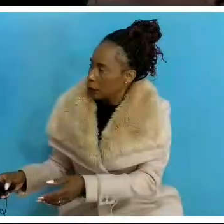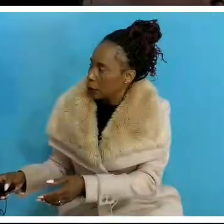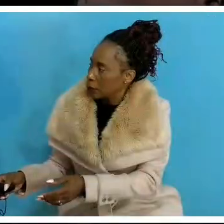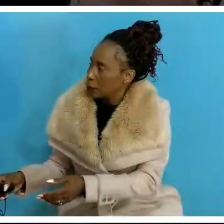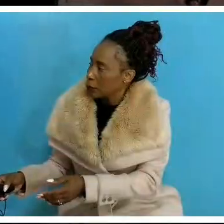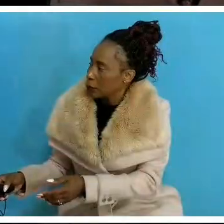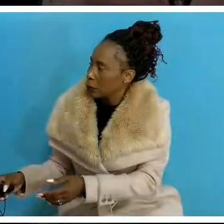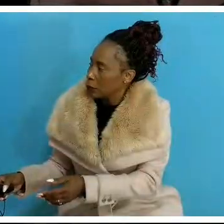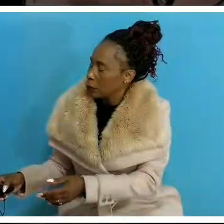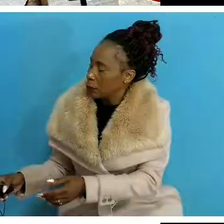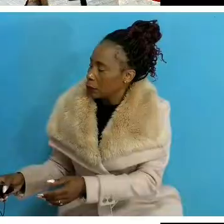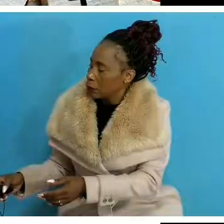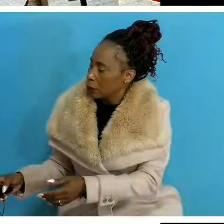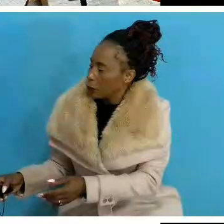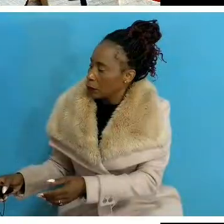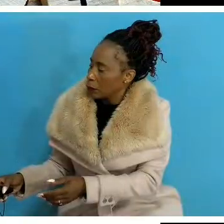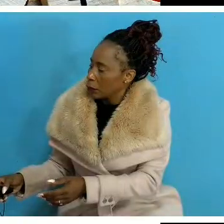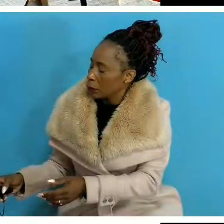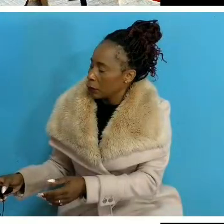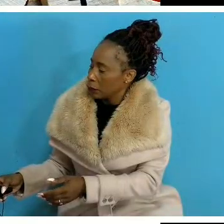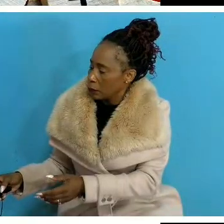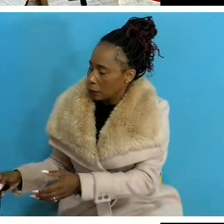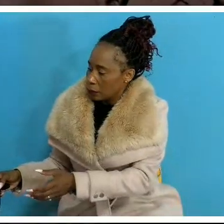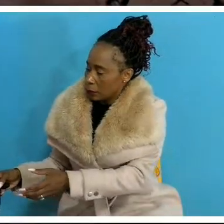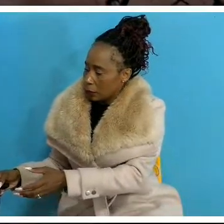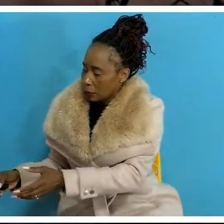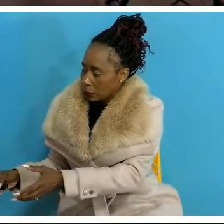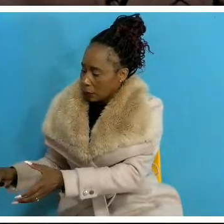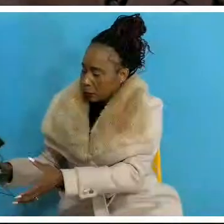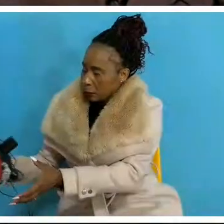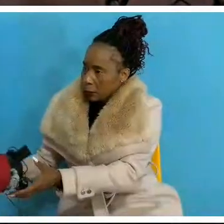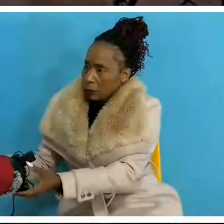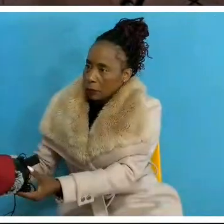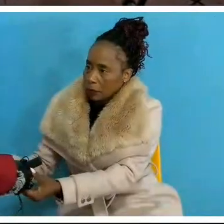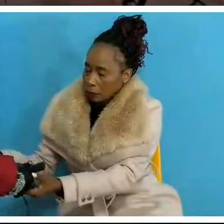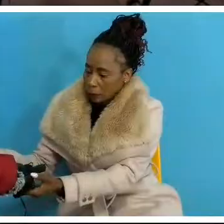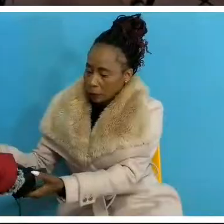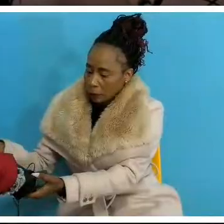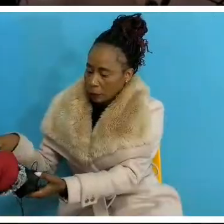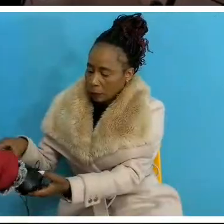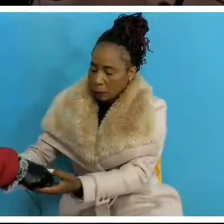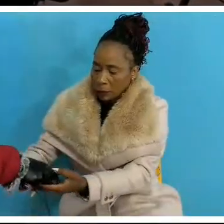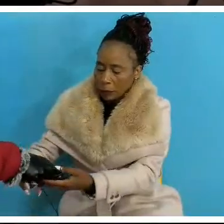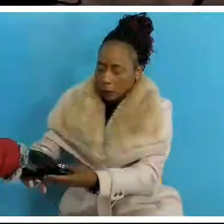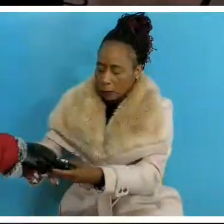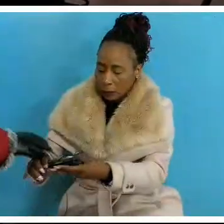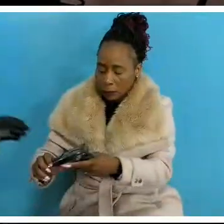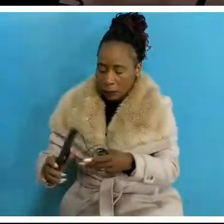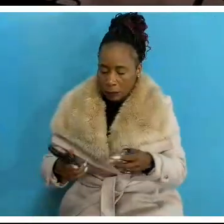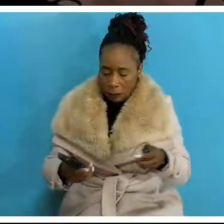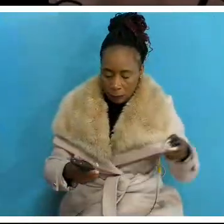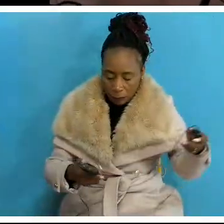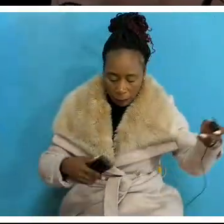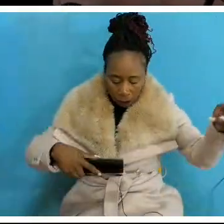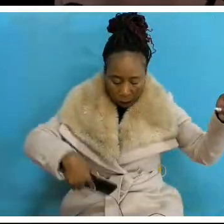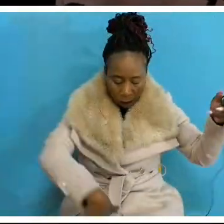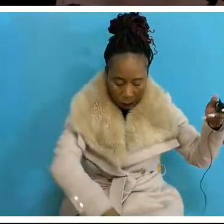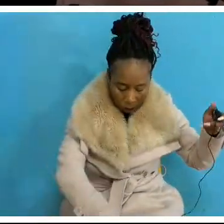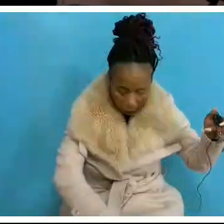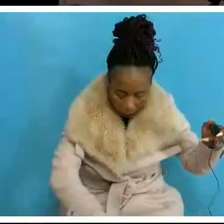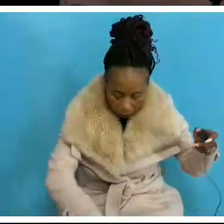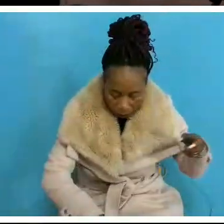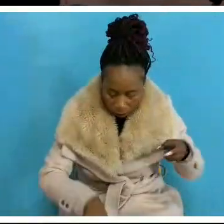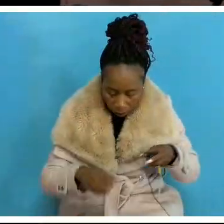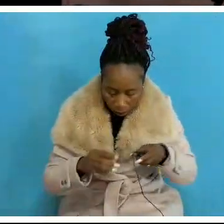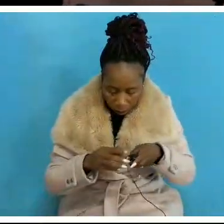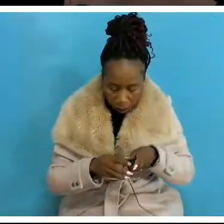in? Ek wil dit weet. En tweede ding, wil ek ook weet, hoekom meeste mense van hier, hulle vertel vir